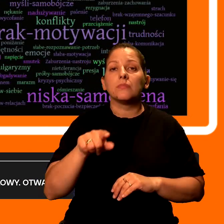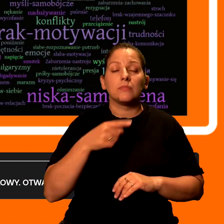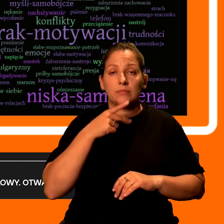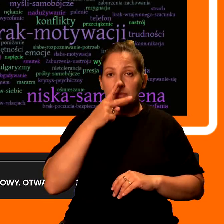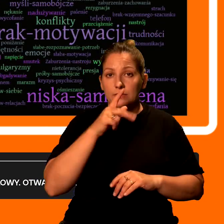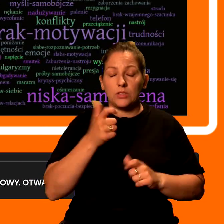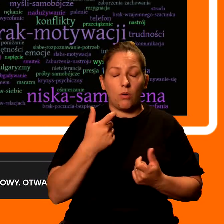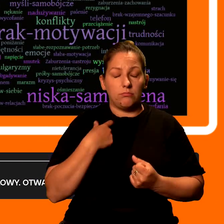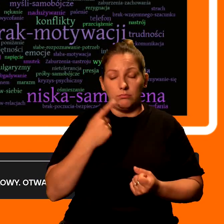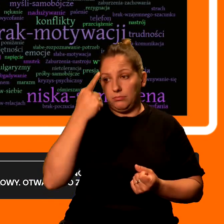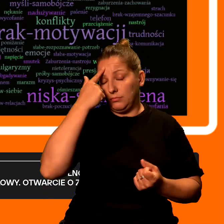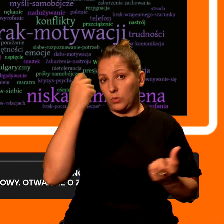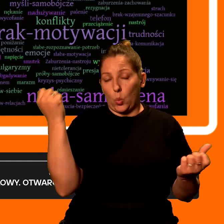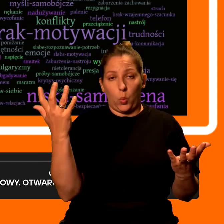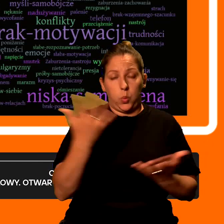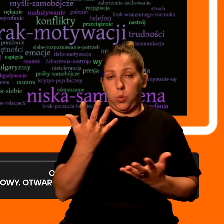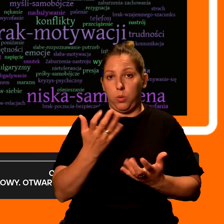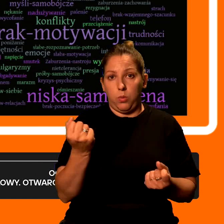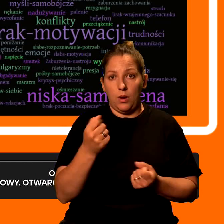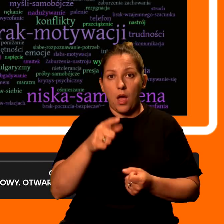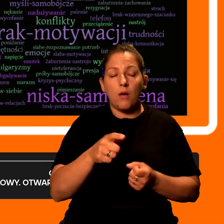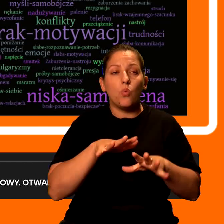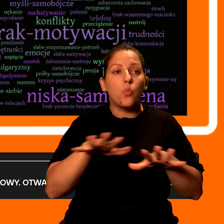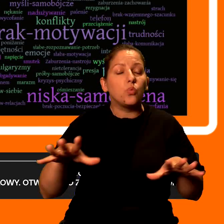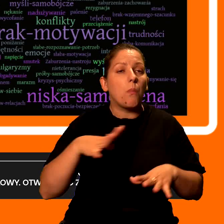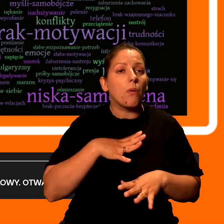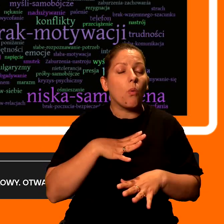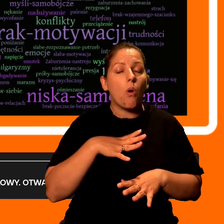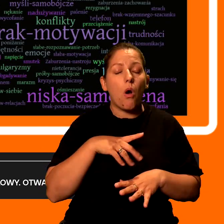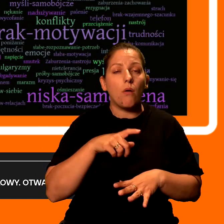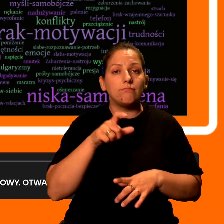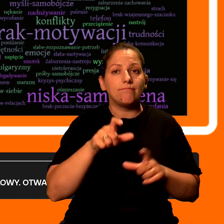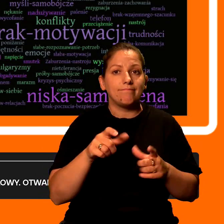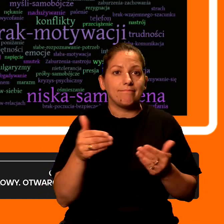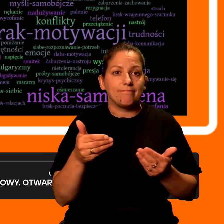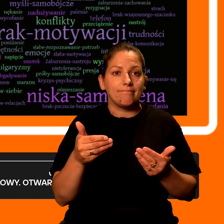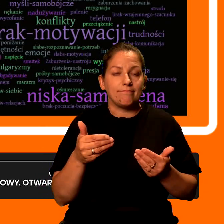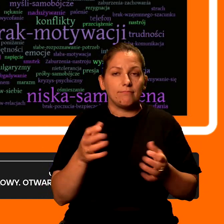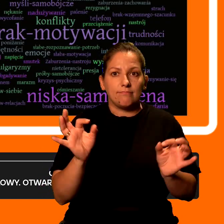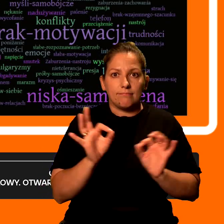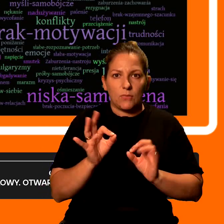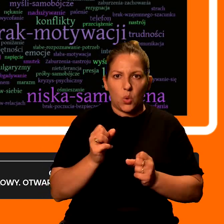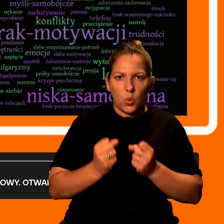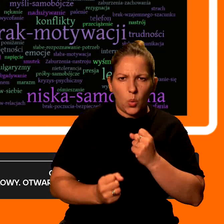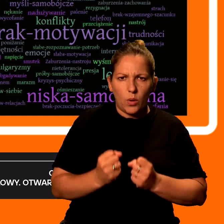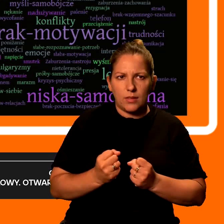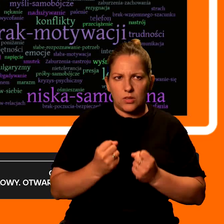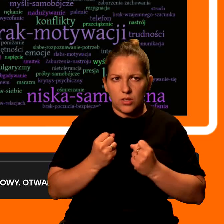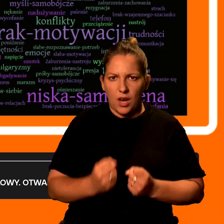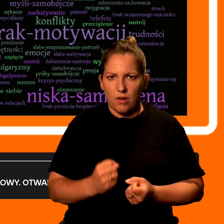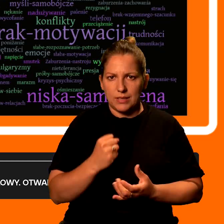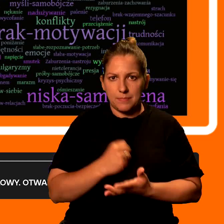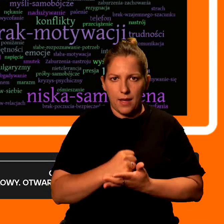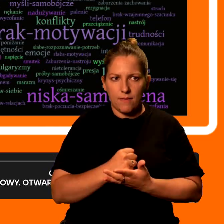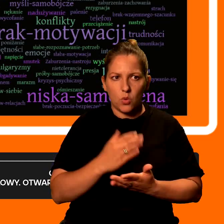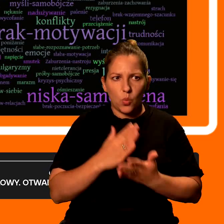jest uderzające, to ogromna liczba, można powiedzieć, mrocznych, trudnych, ciężkich spraw, które